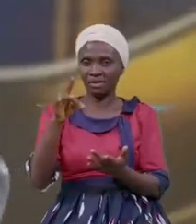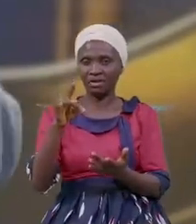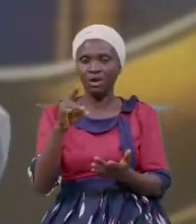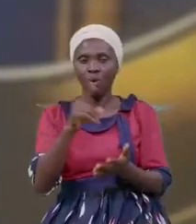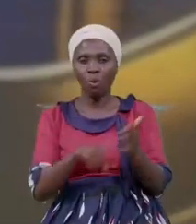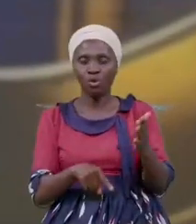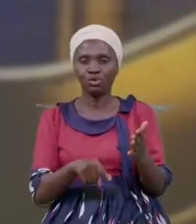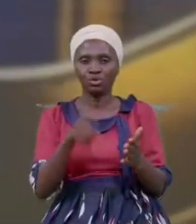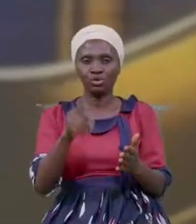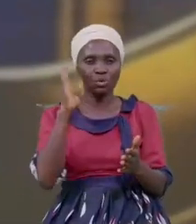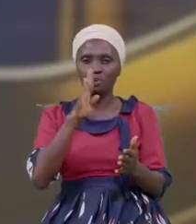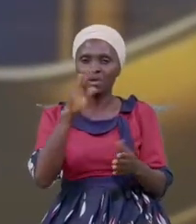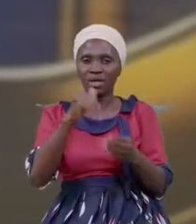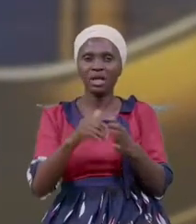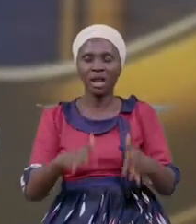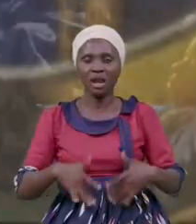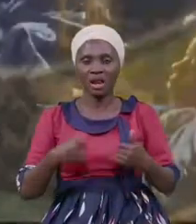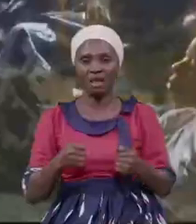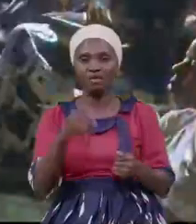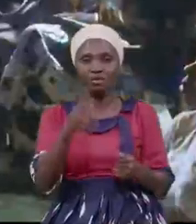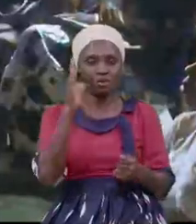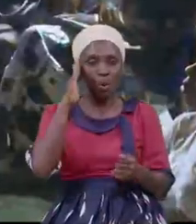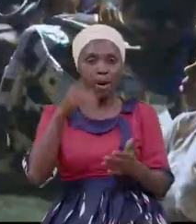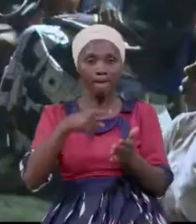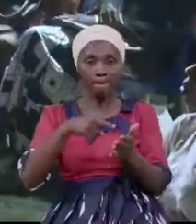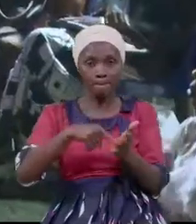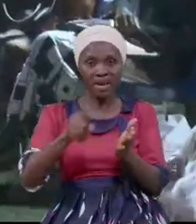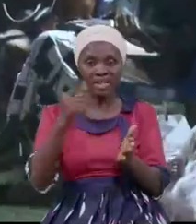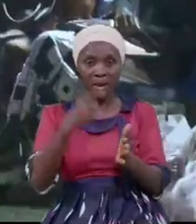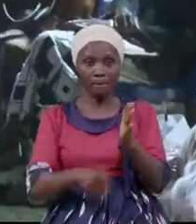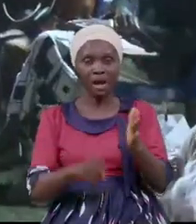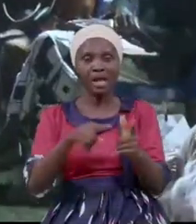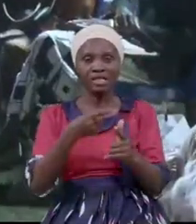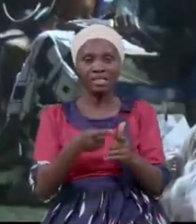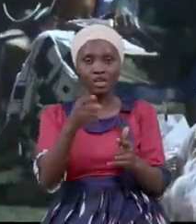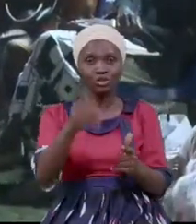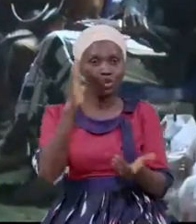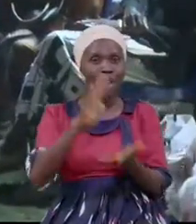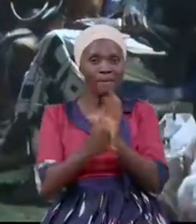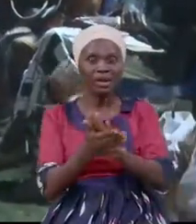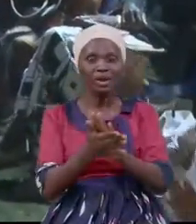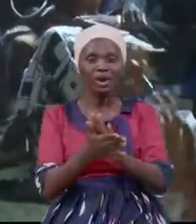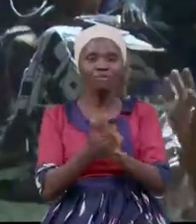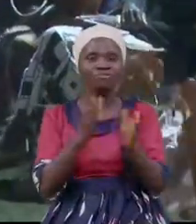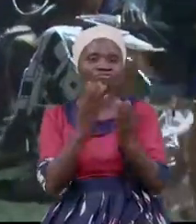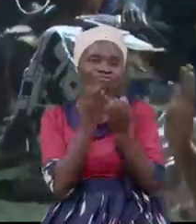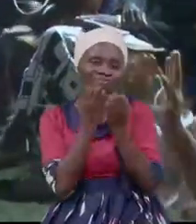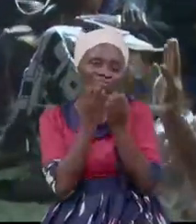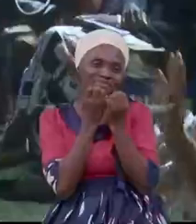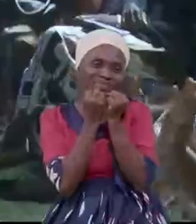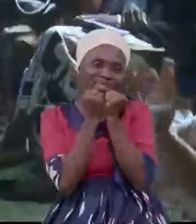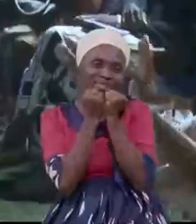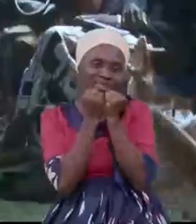prix alors tu seras précieuse sœur précieuse où es-tu